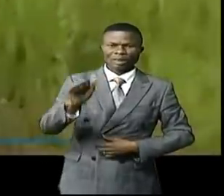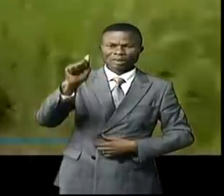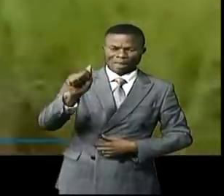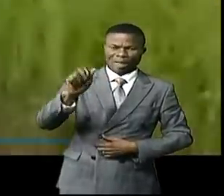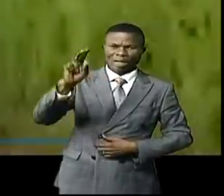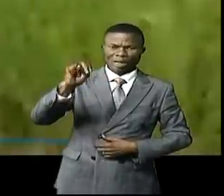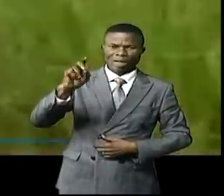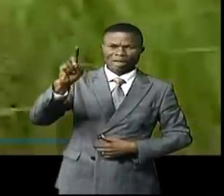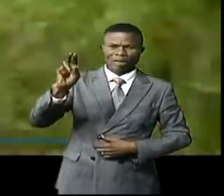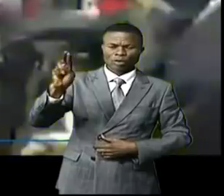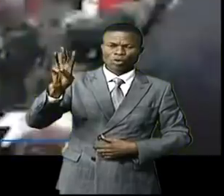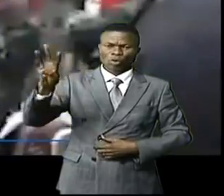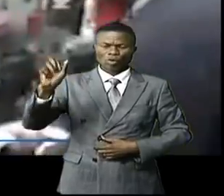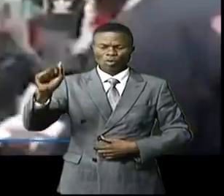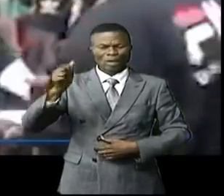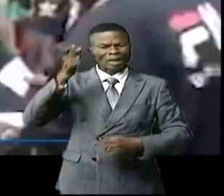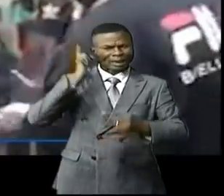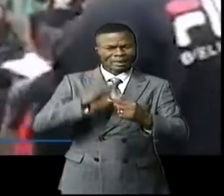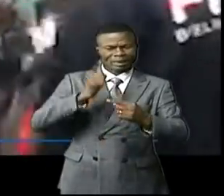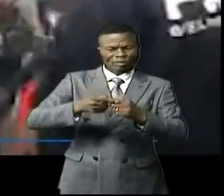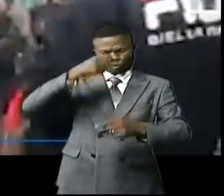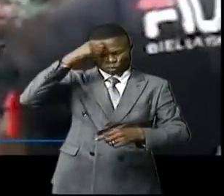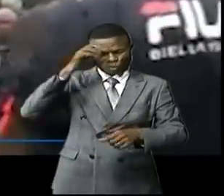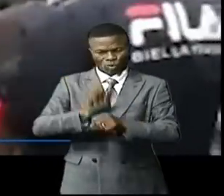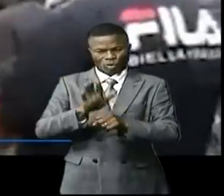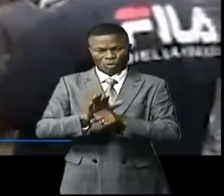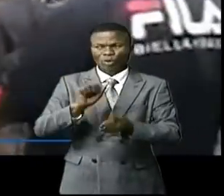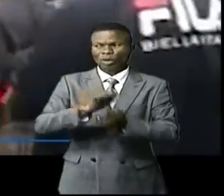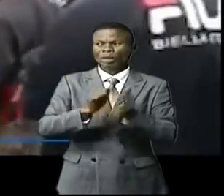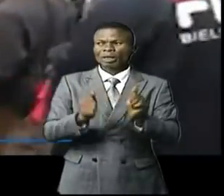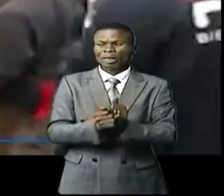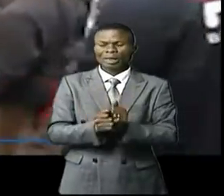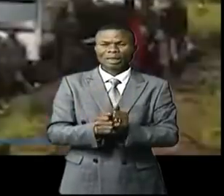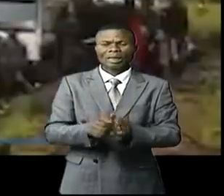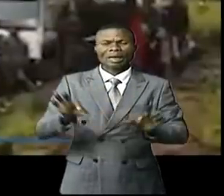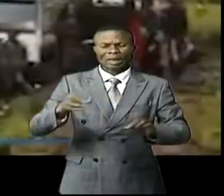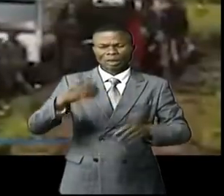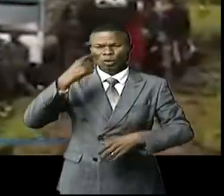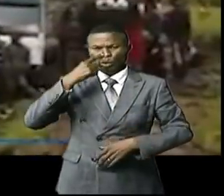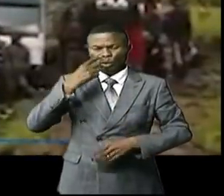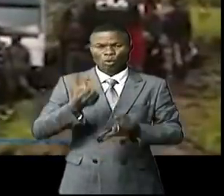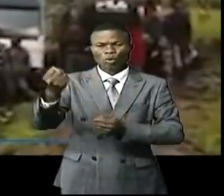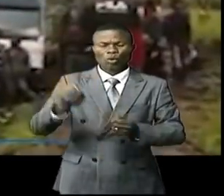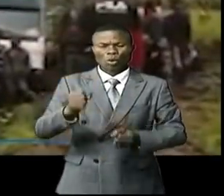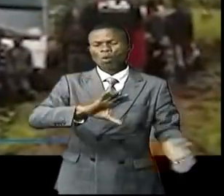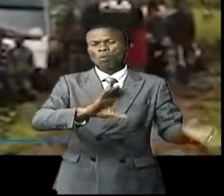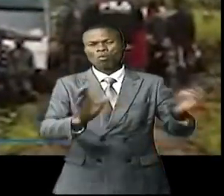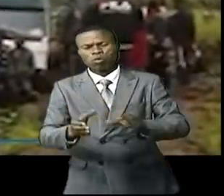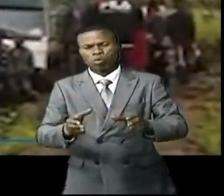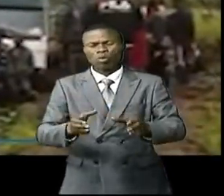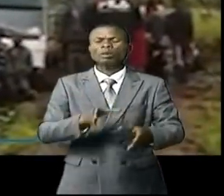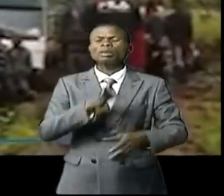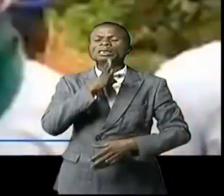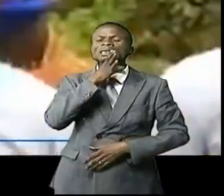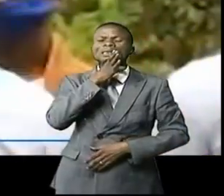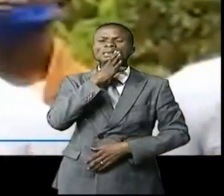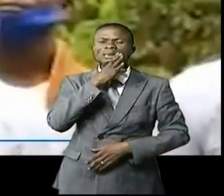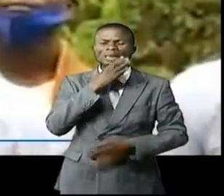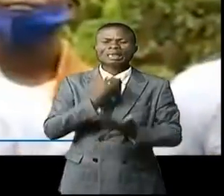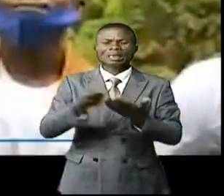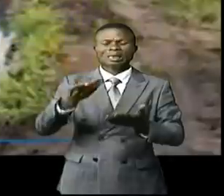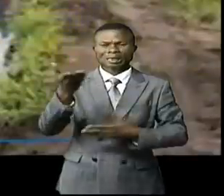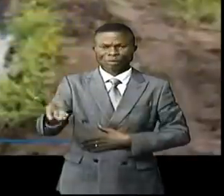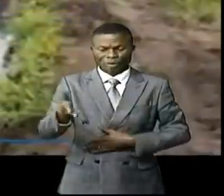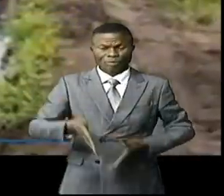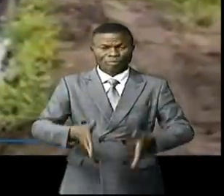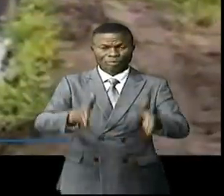c'est un calvaire pour les usagers, surtout dans la fameuse Terre Noire où des camions s'embourbent pendant plusieurs semaines. C'est une route